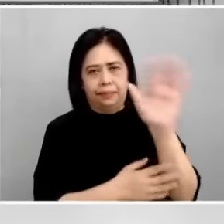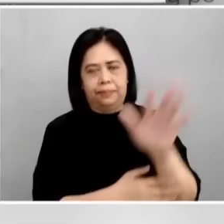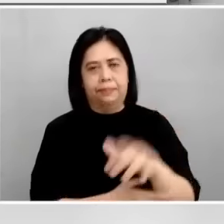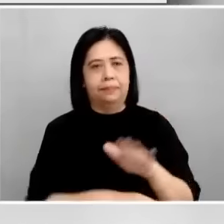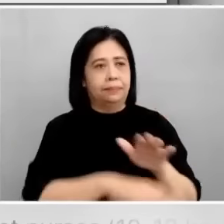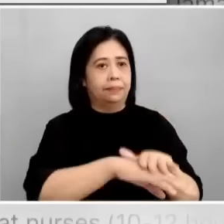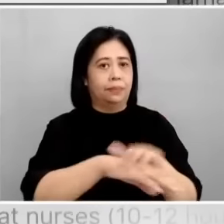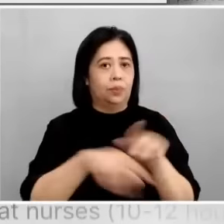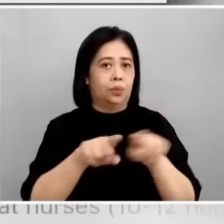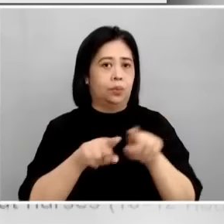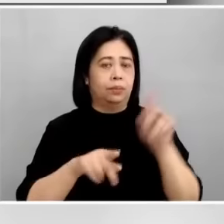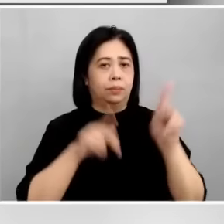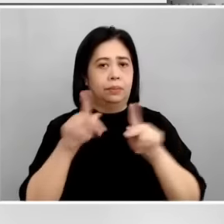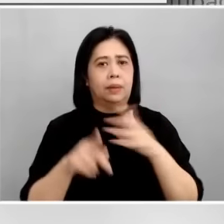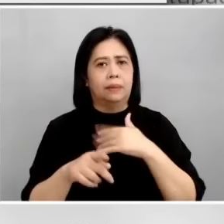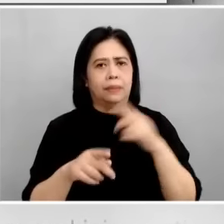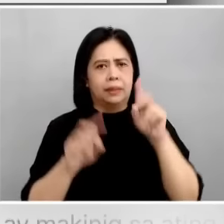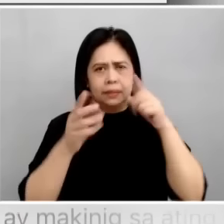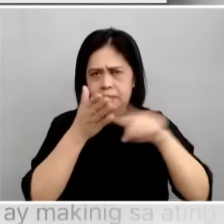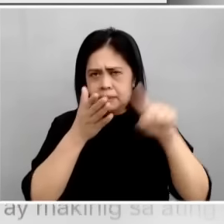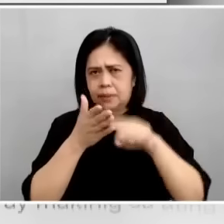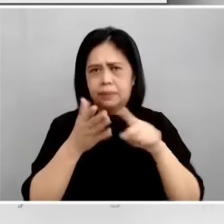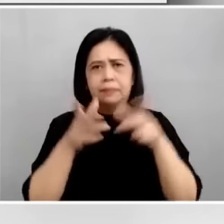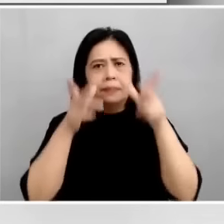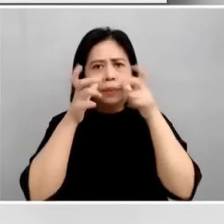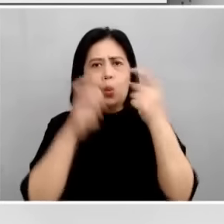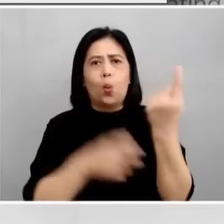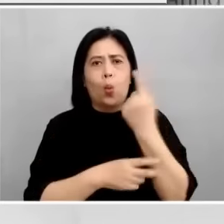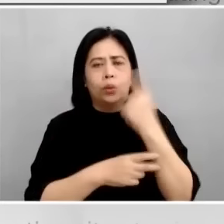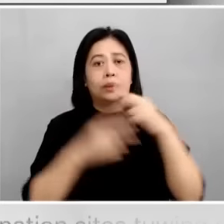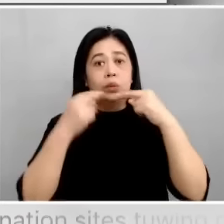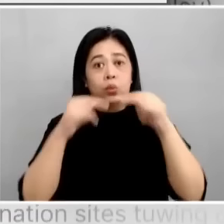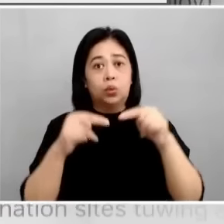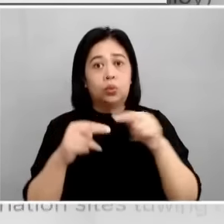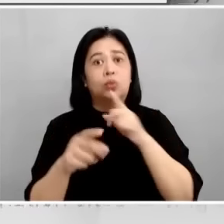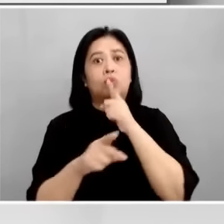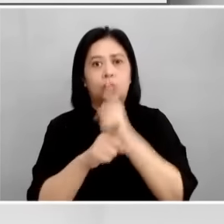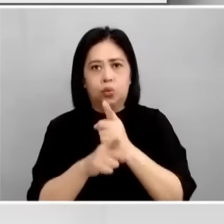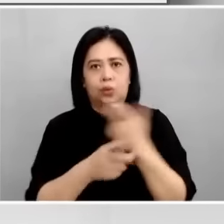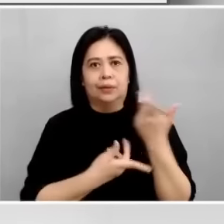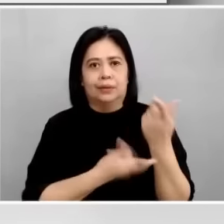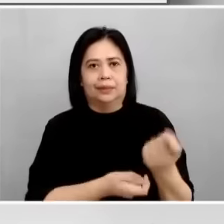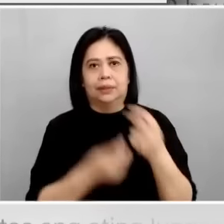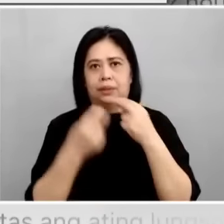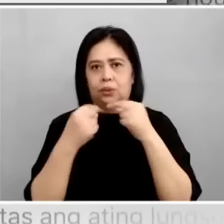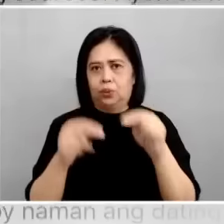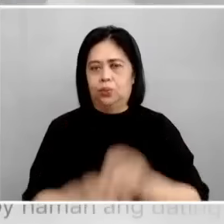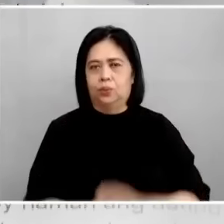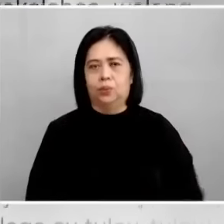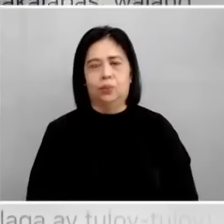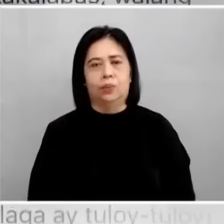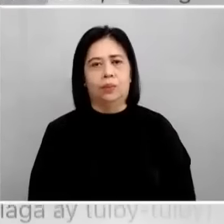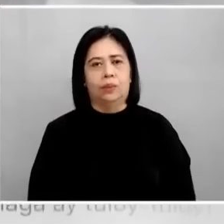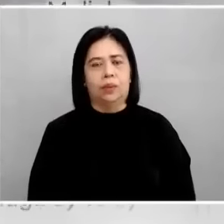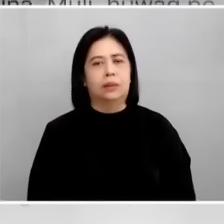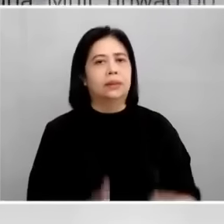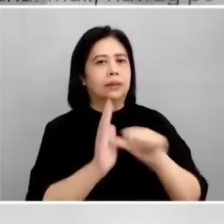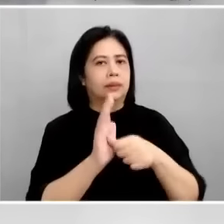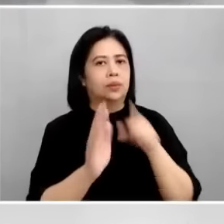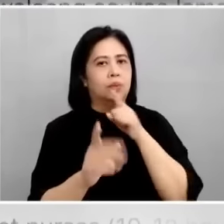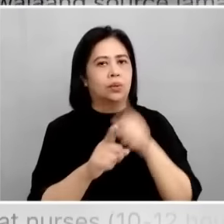din niya ang publiko na maging mapanuri at makinig lamang sa mga balitang galing sa mapagkakatiwalaang sources. Iginiit din niya